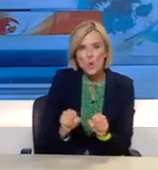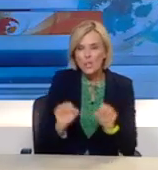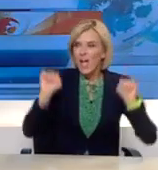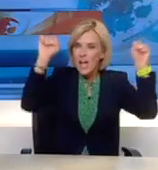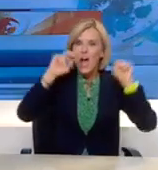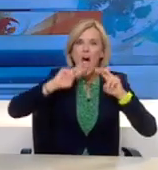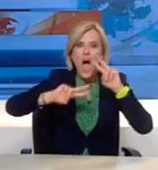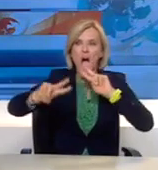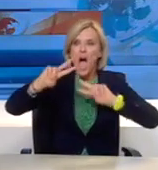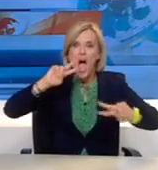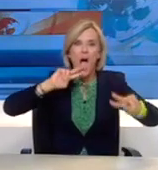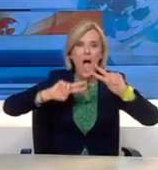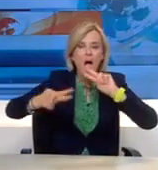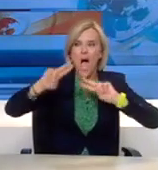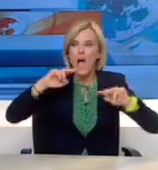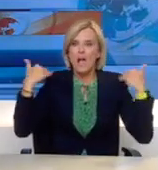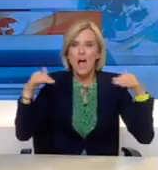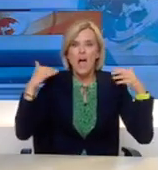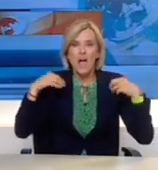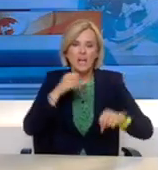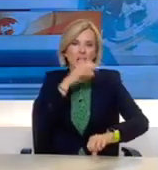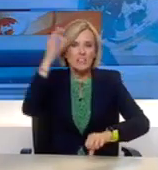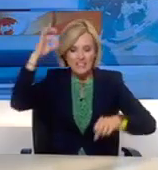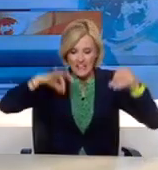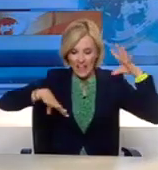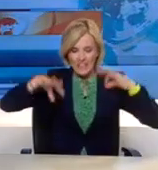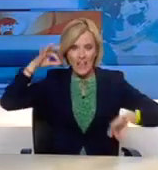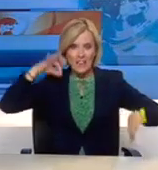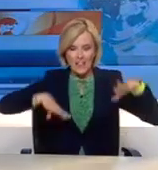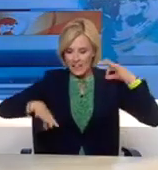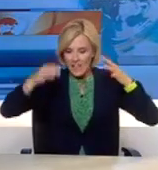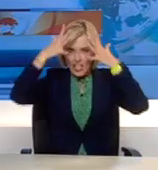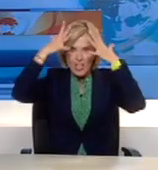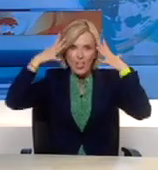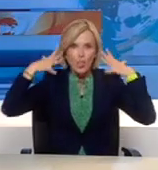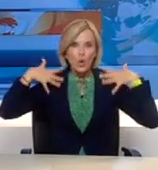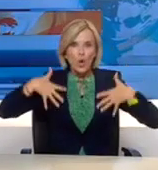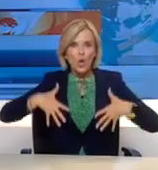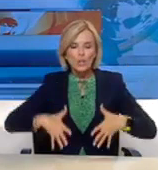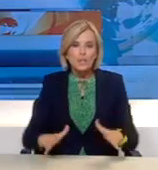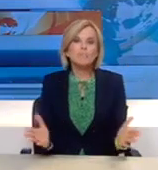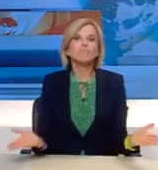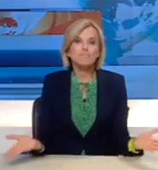Οι αναπνοές είναι έντονες και η εκπομπή σωματιδίων της αναπνοής γίνεται σε μεγάλο βαθμό.